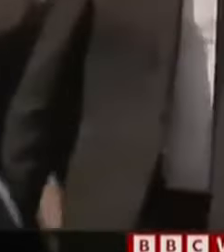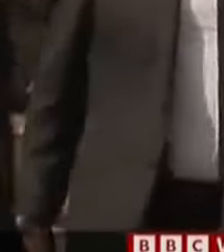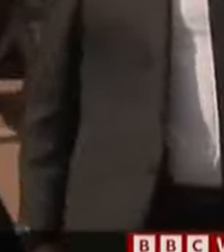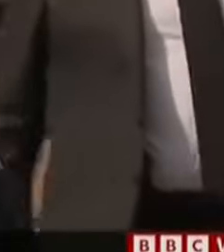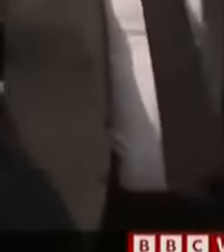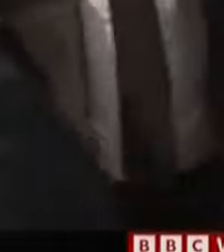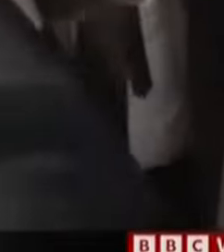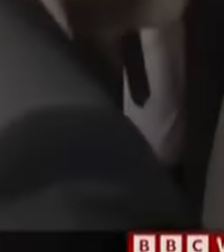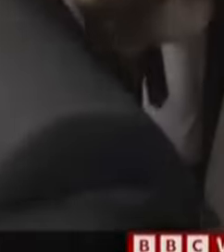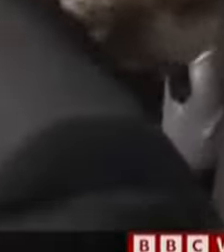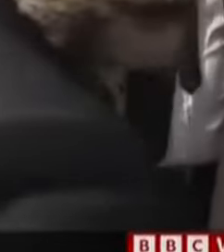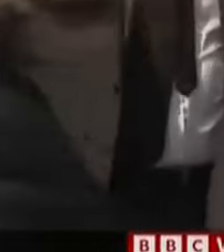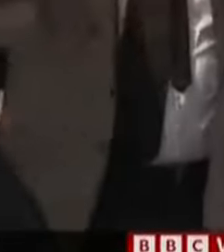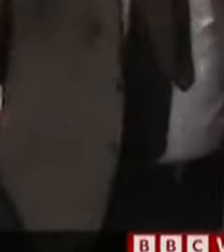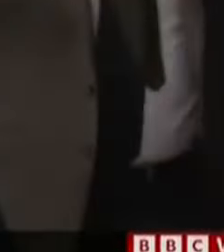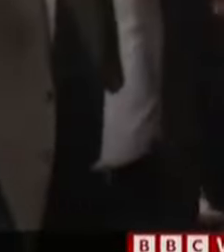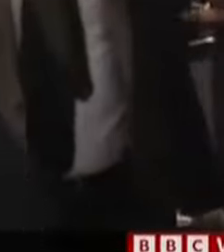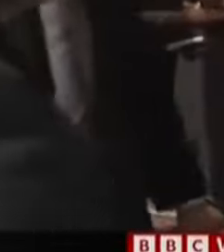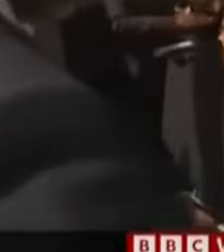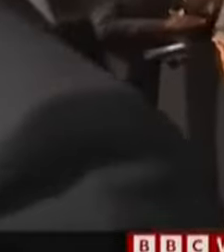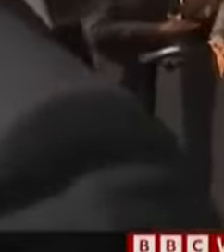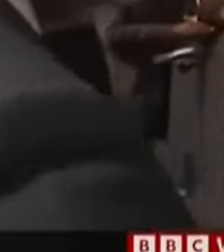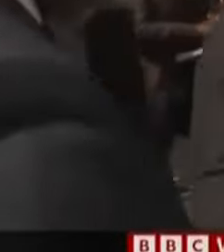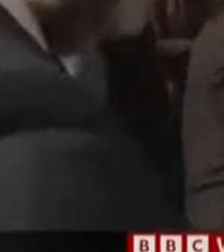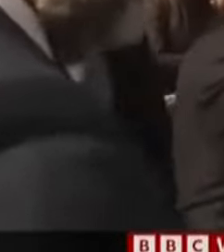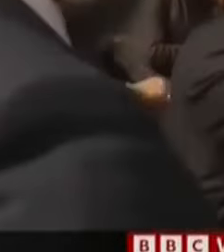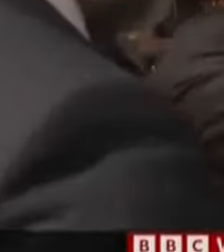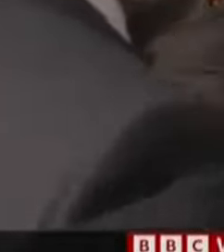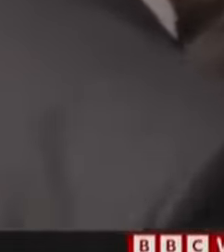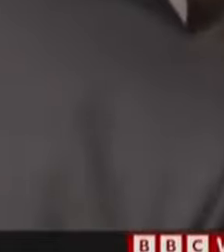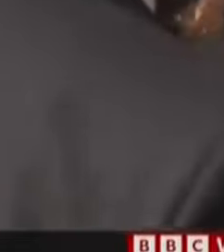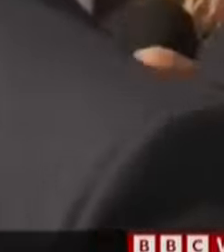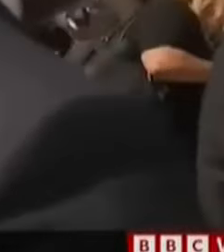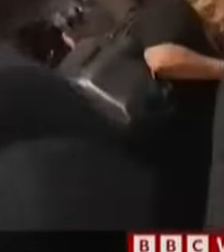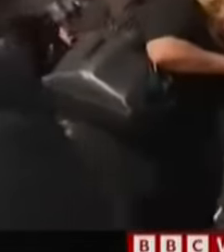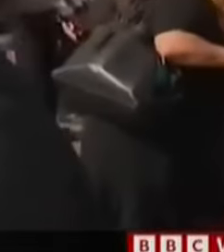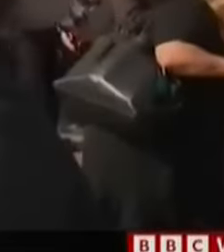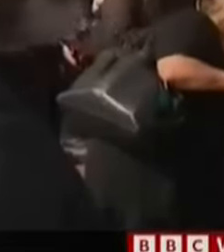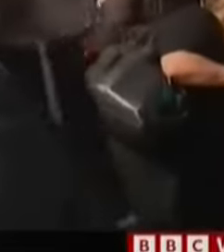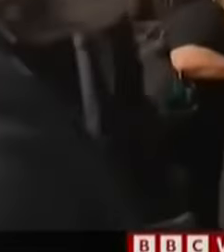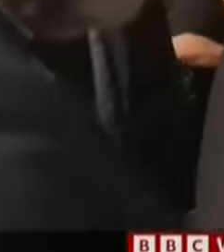Νομίζω ότι έχει ένα συμβολισμό όλο αυτό. Δηλαδή, ξέροντας και ο ίδιος ότι πρέπει να κερδίσει ακόμα περισσότερη